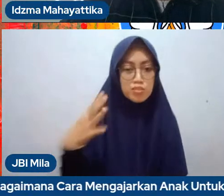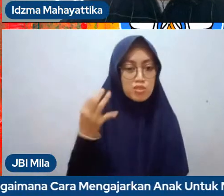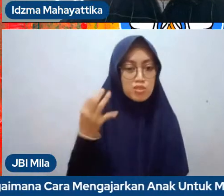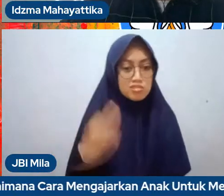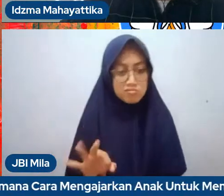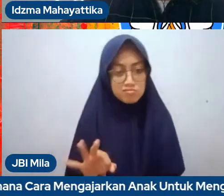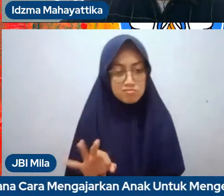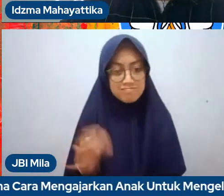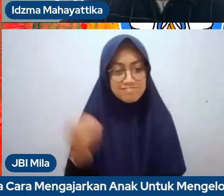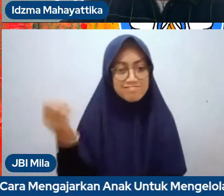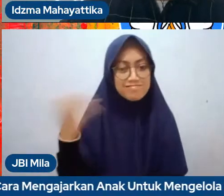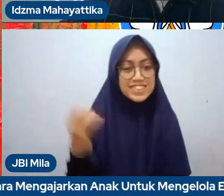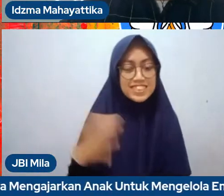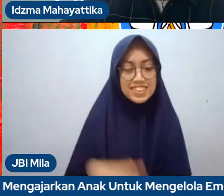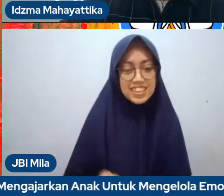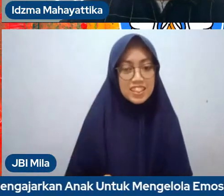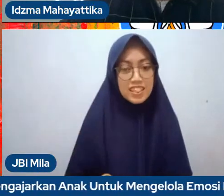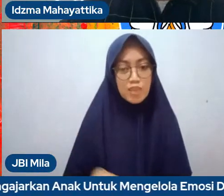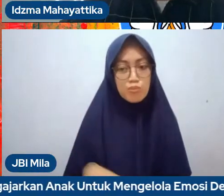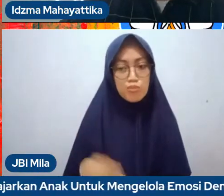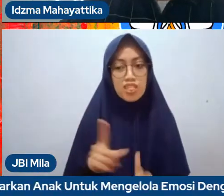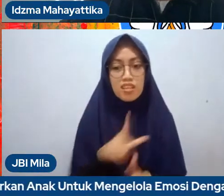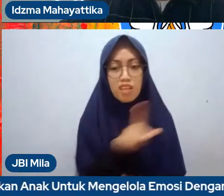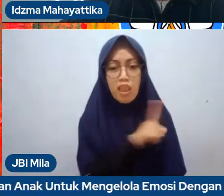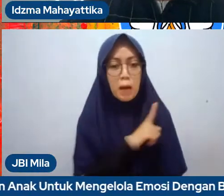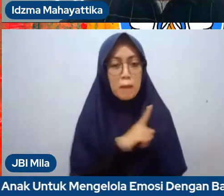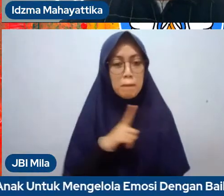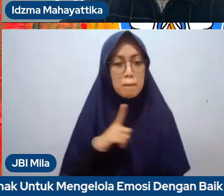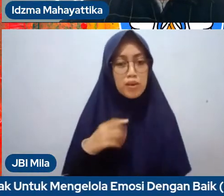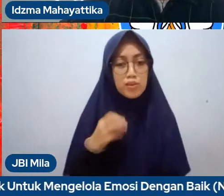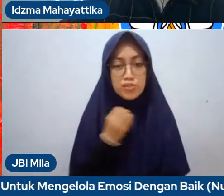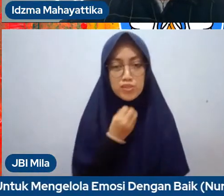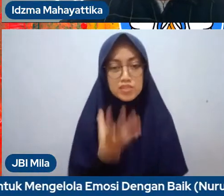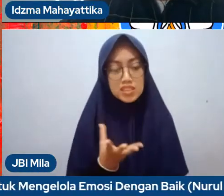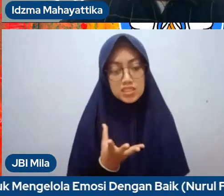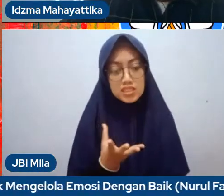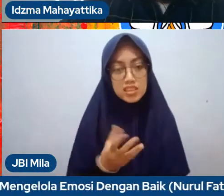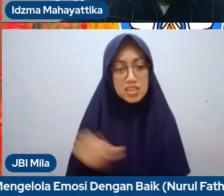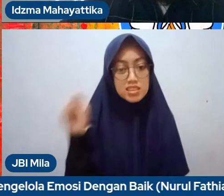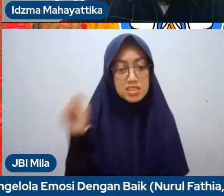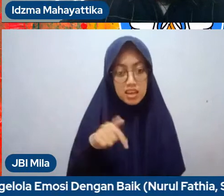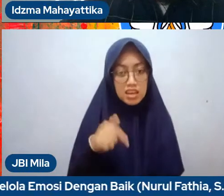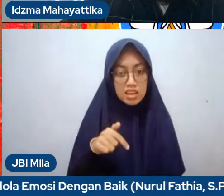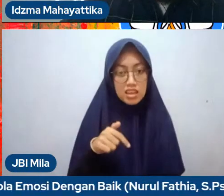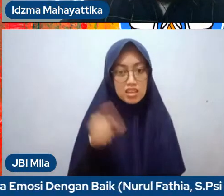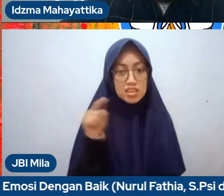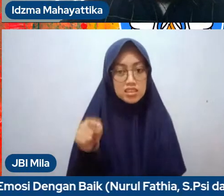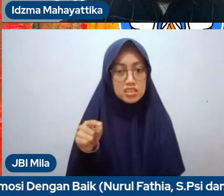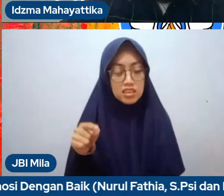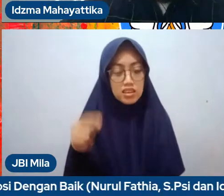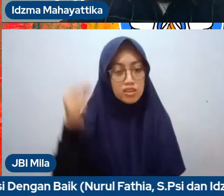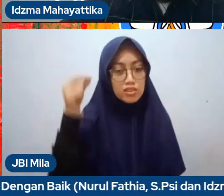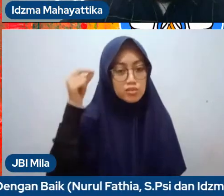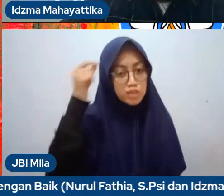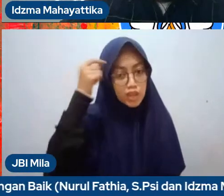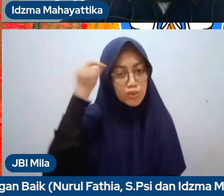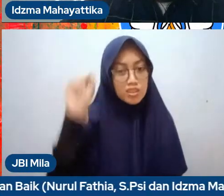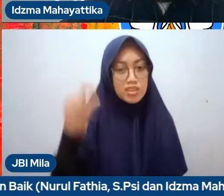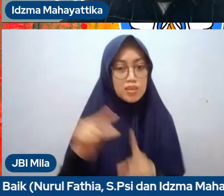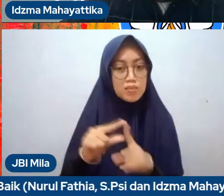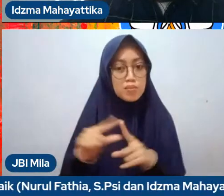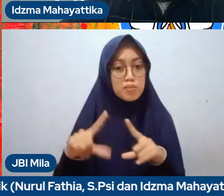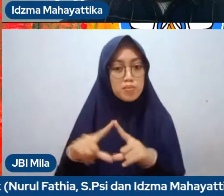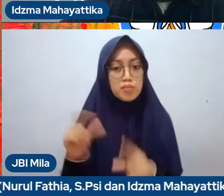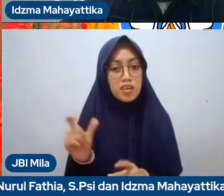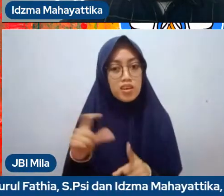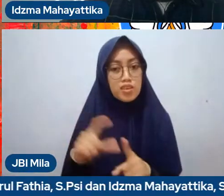Lama sekali ya untuk mengungkapkannya. Karena sebenarnya dia kuliahnya di PAUD, jadi dia kan juga belajar di sekolah ya. Jadi